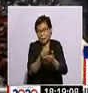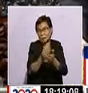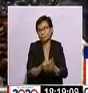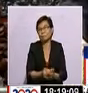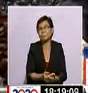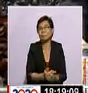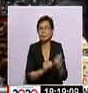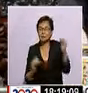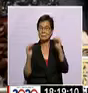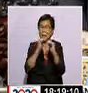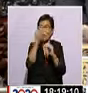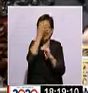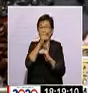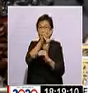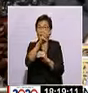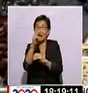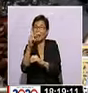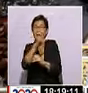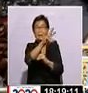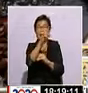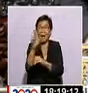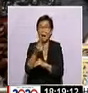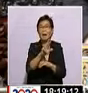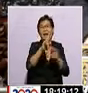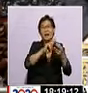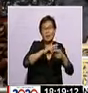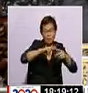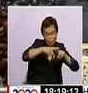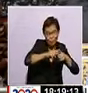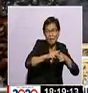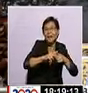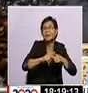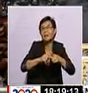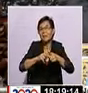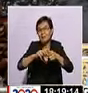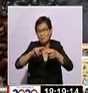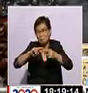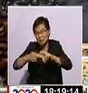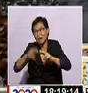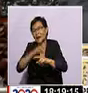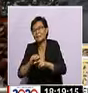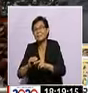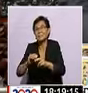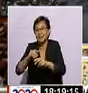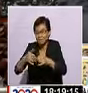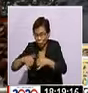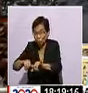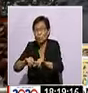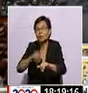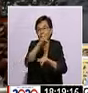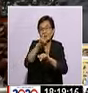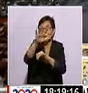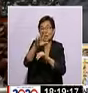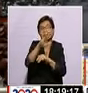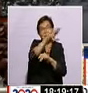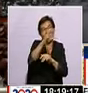Selaras dengan falsafah 3R, Repair, Replace, Restore, kerajaan akan memperuntukkan 330 juta